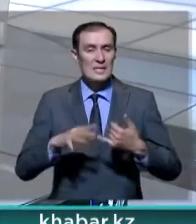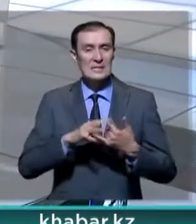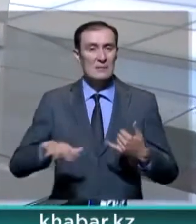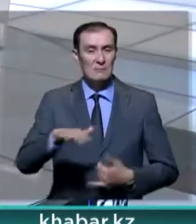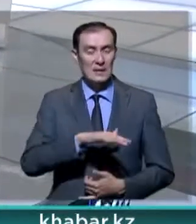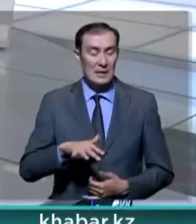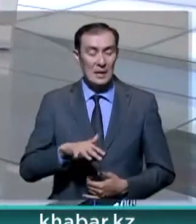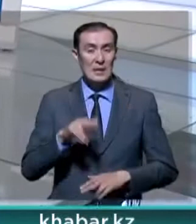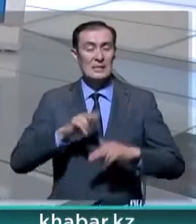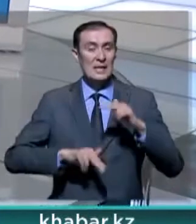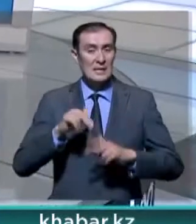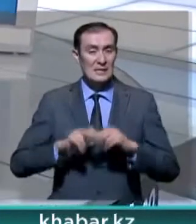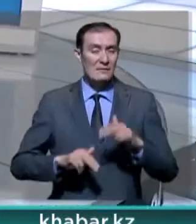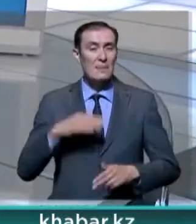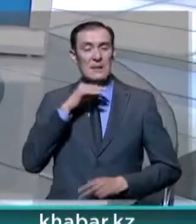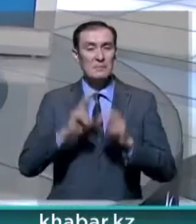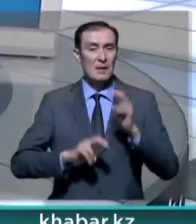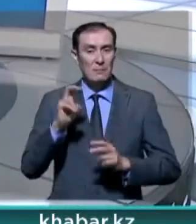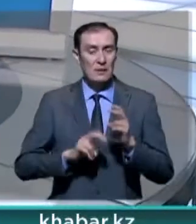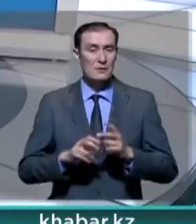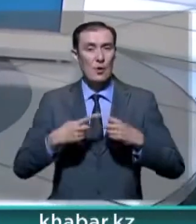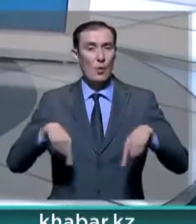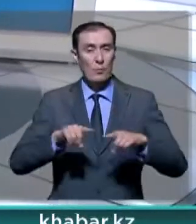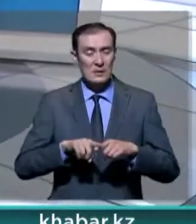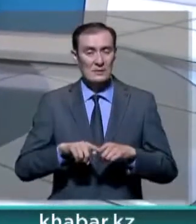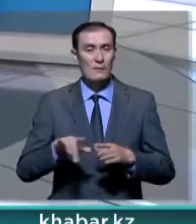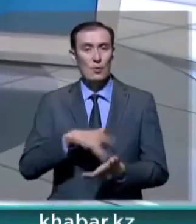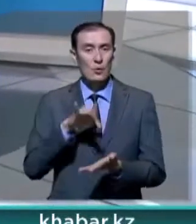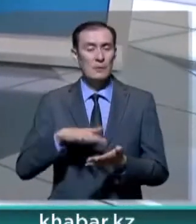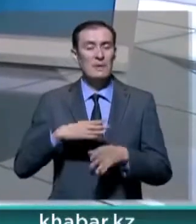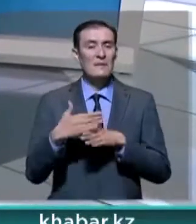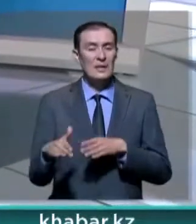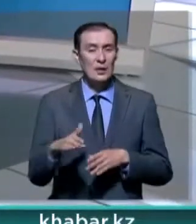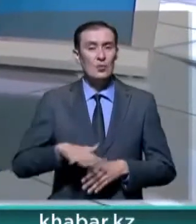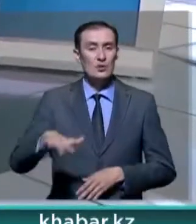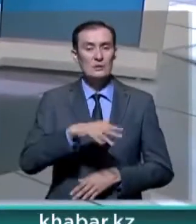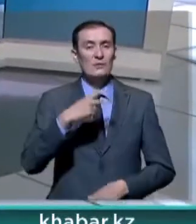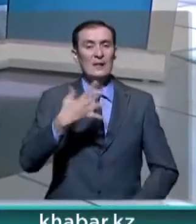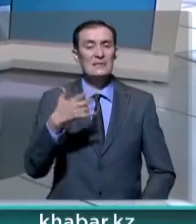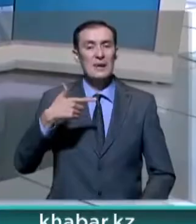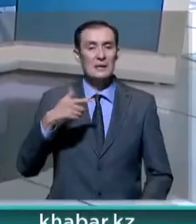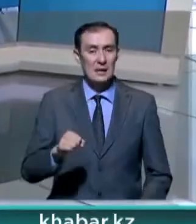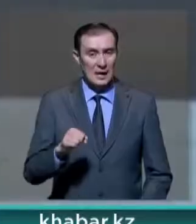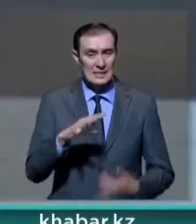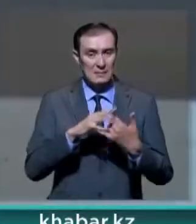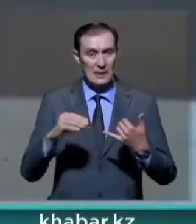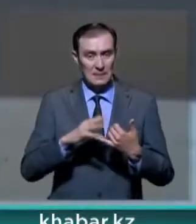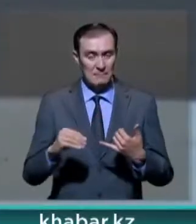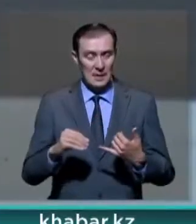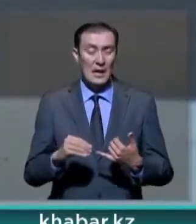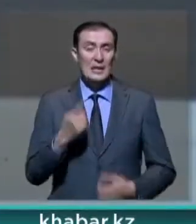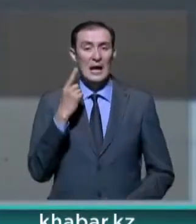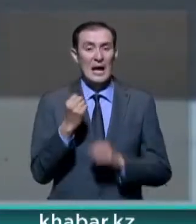властей. Под строительство мясоперерабатывающего комплекса в областном центре был выделен участок в 25 гектаров.